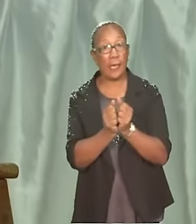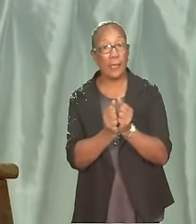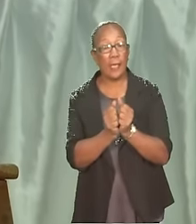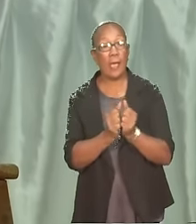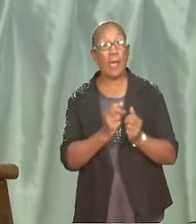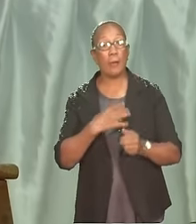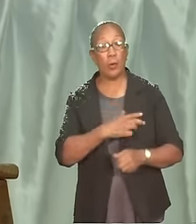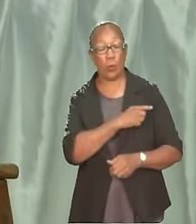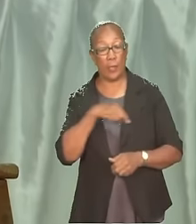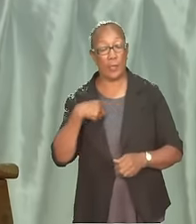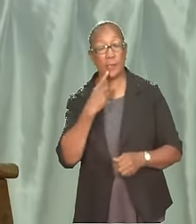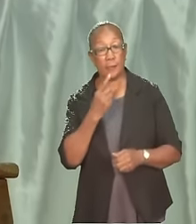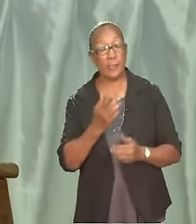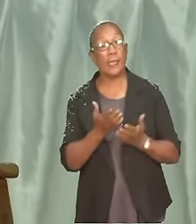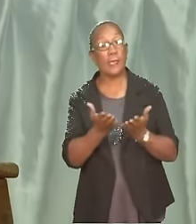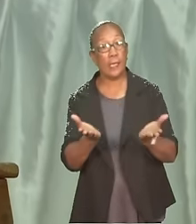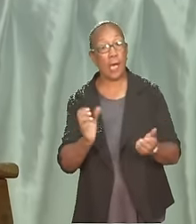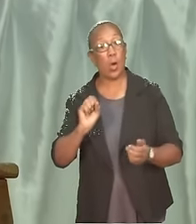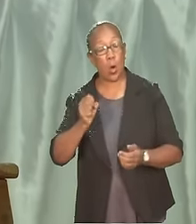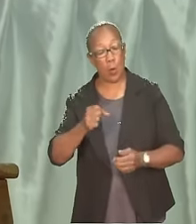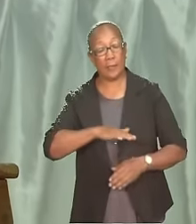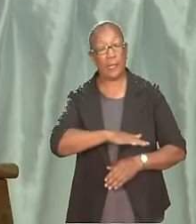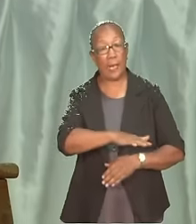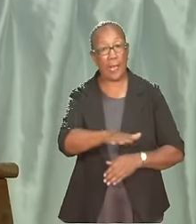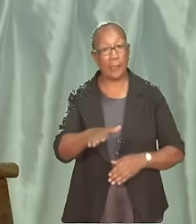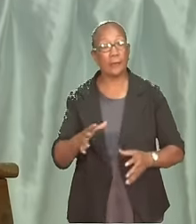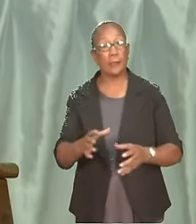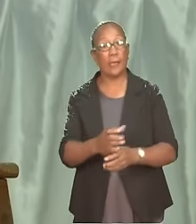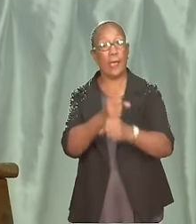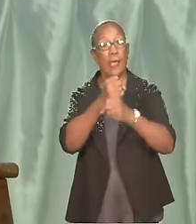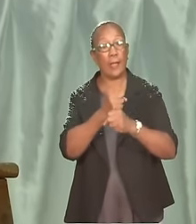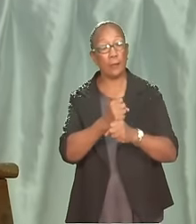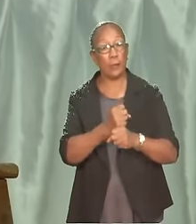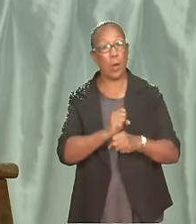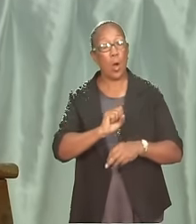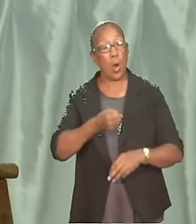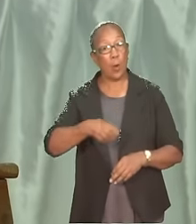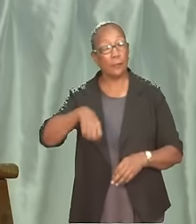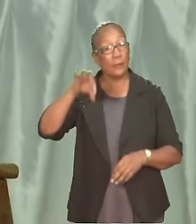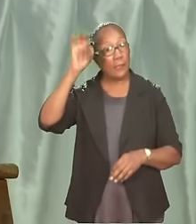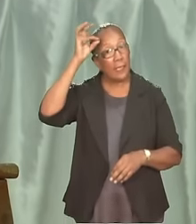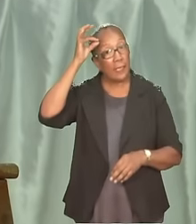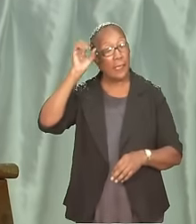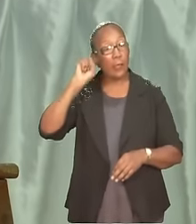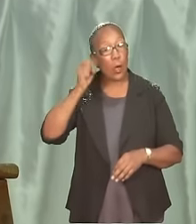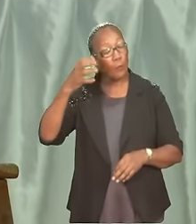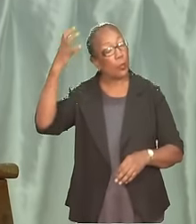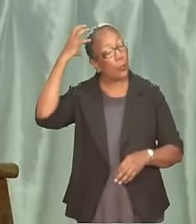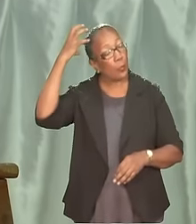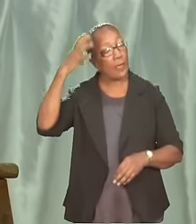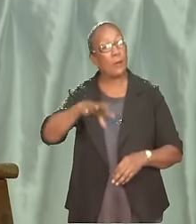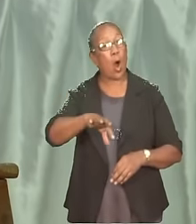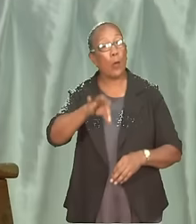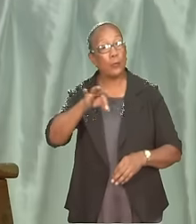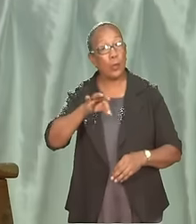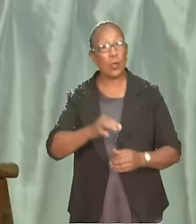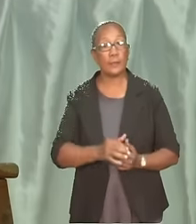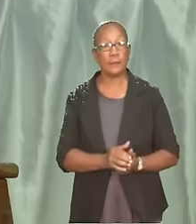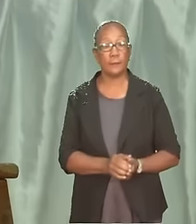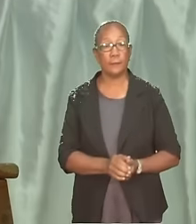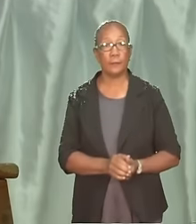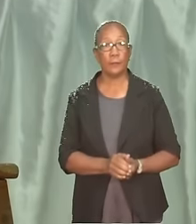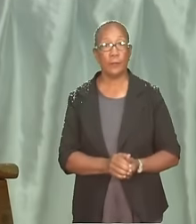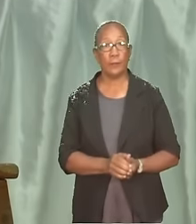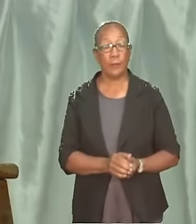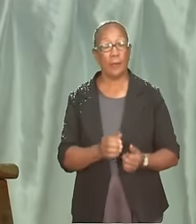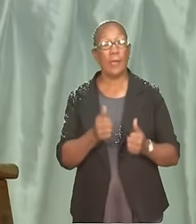geven om het land te gaan redden, om te gaan regeren, om de problemen op te lossen.